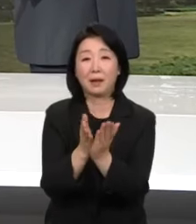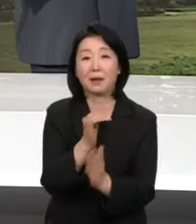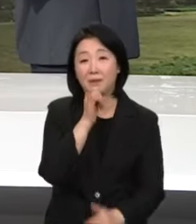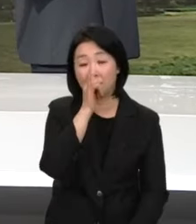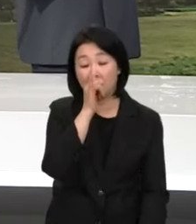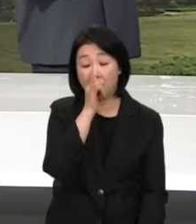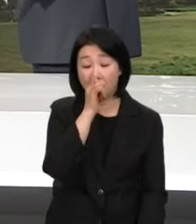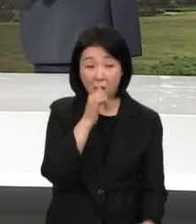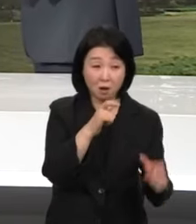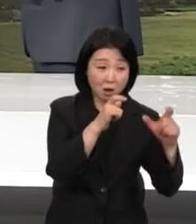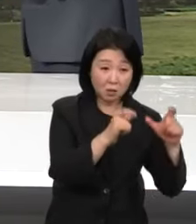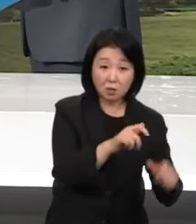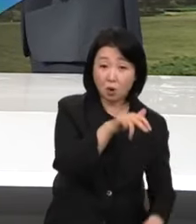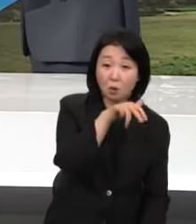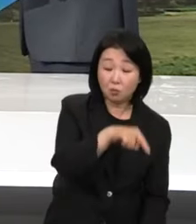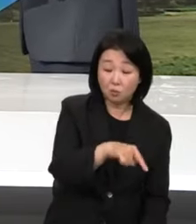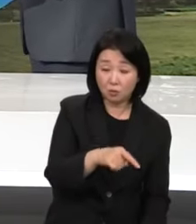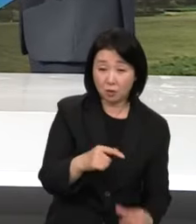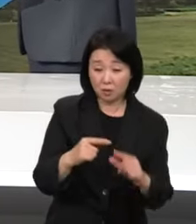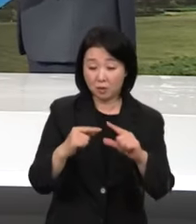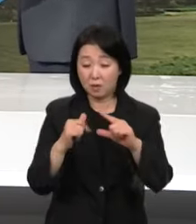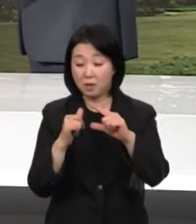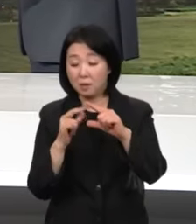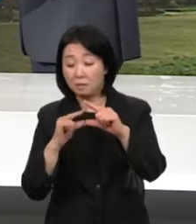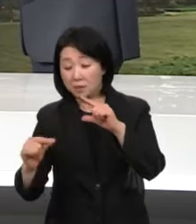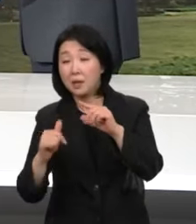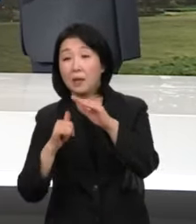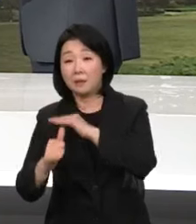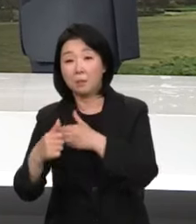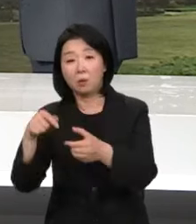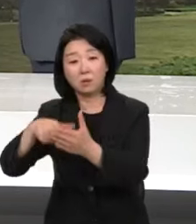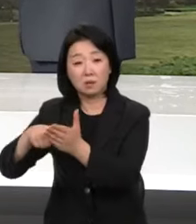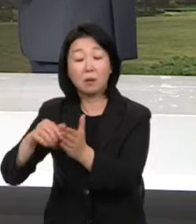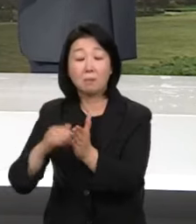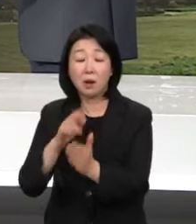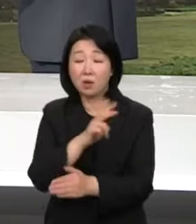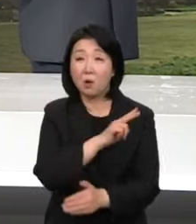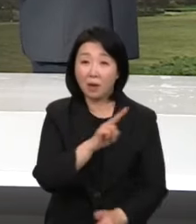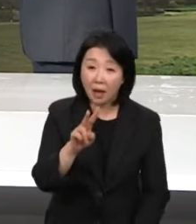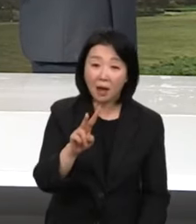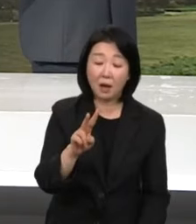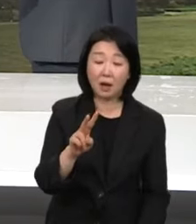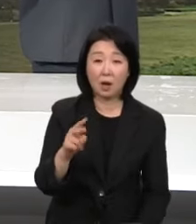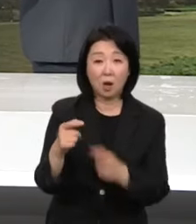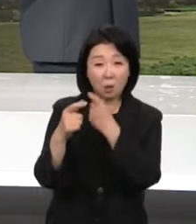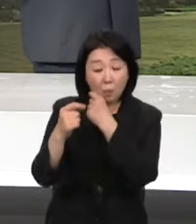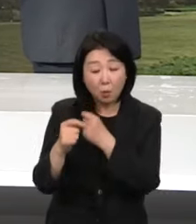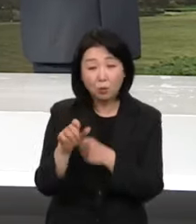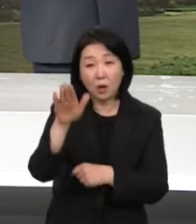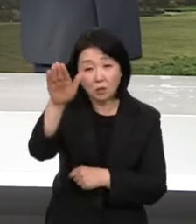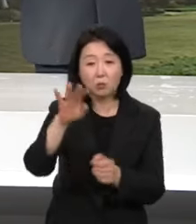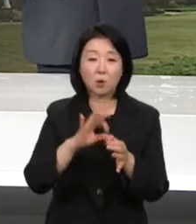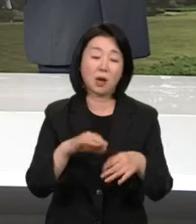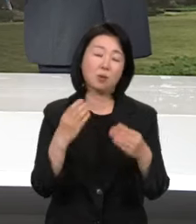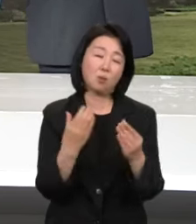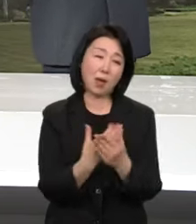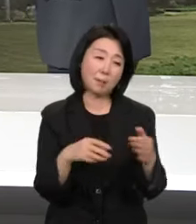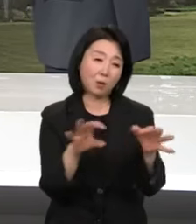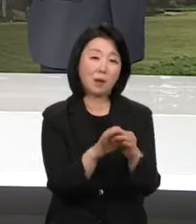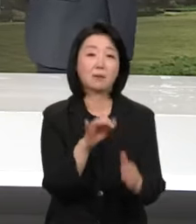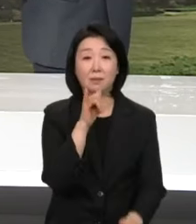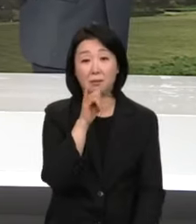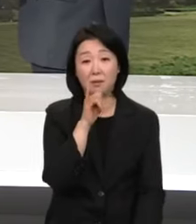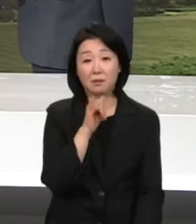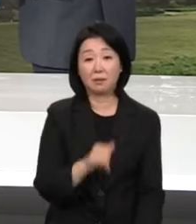비례의 교차투표는 일반적으로 여야 또는 보수와 진보, 계열 안에서 같은 흐름 안에서 진행되기 때문에 네.